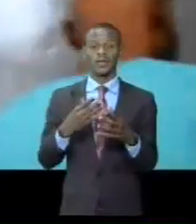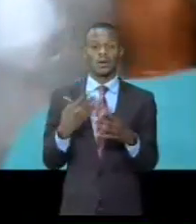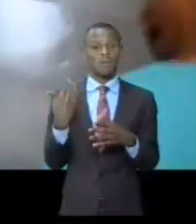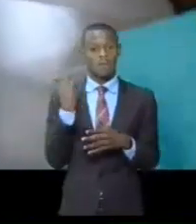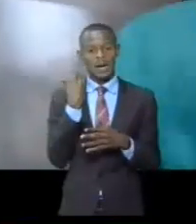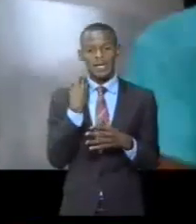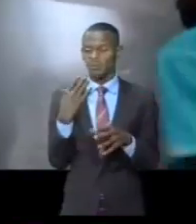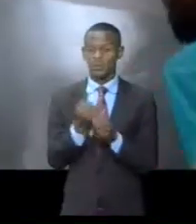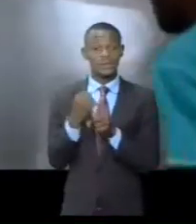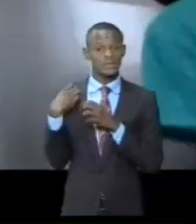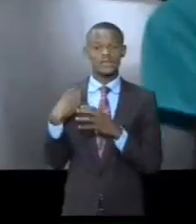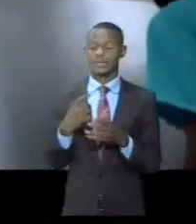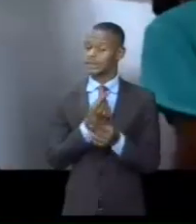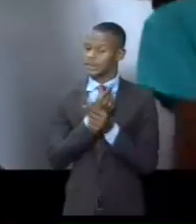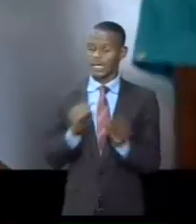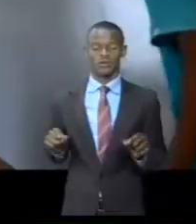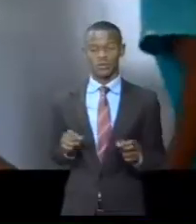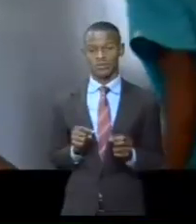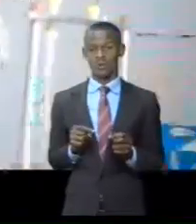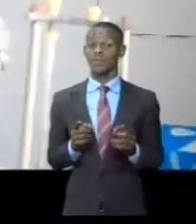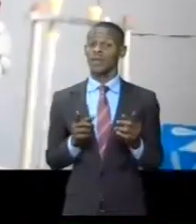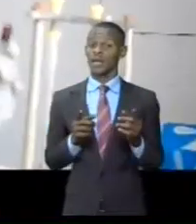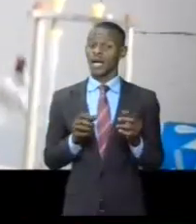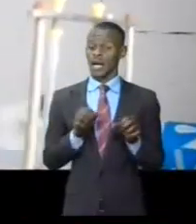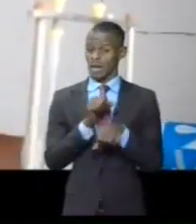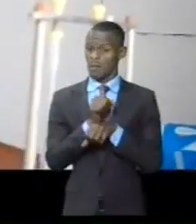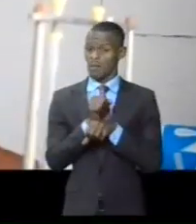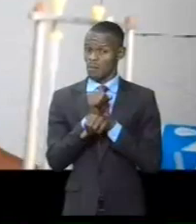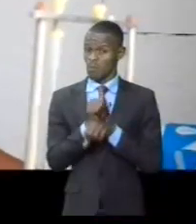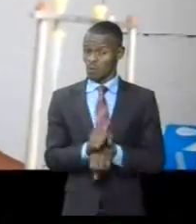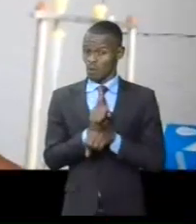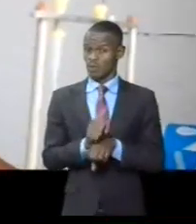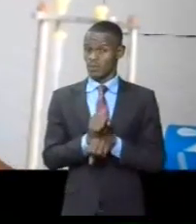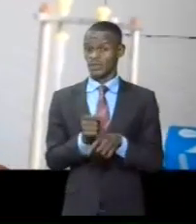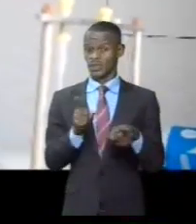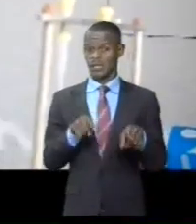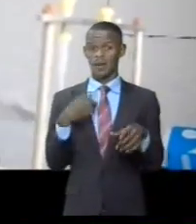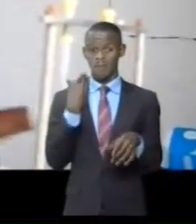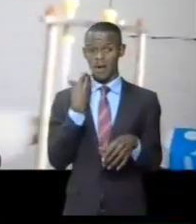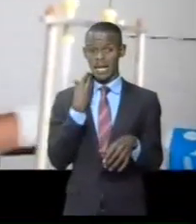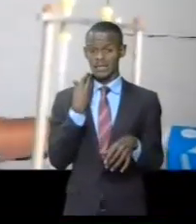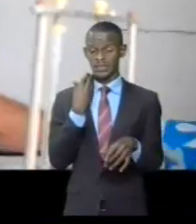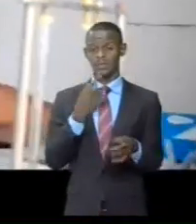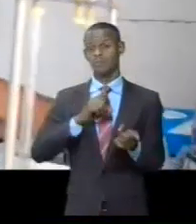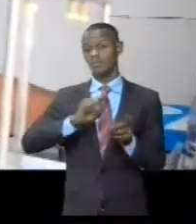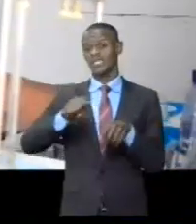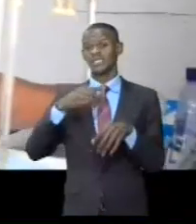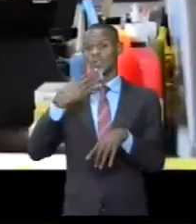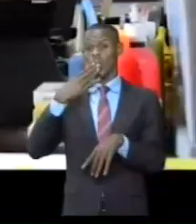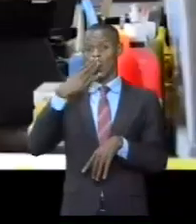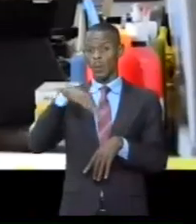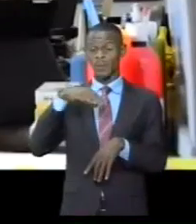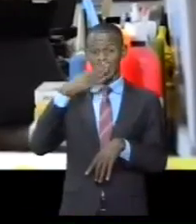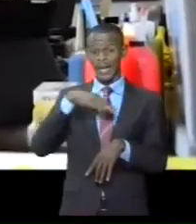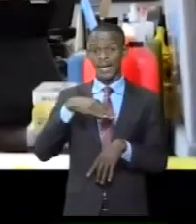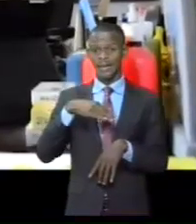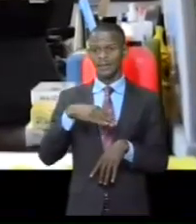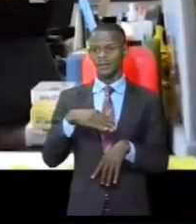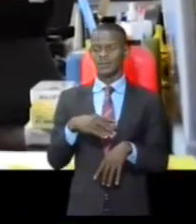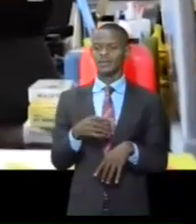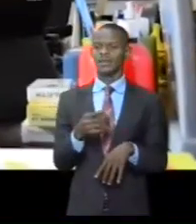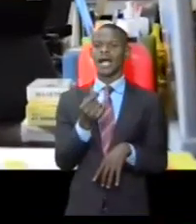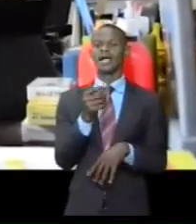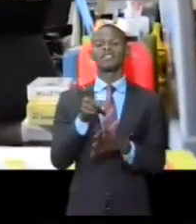l'option de consulter un médecin et le choix d'un hôpital constituent une équation en RDC. Cela a un coût, ce qui